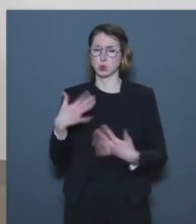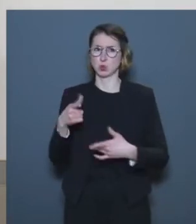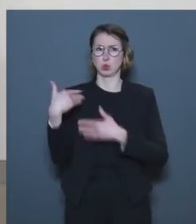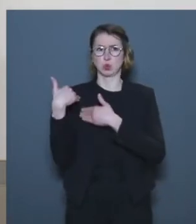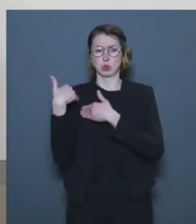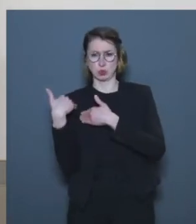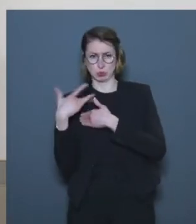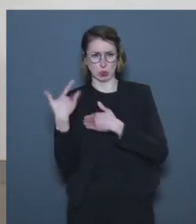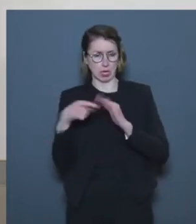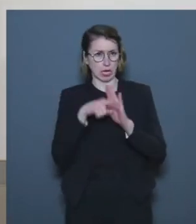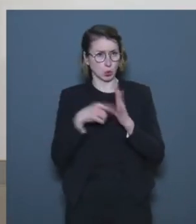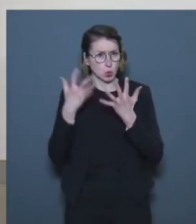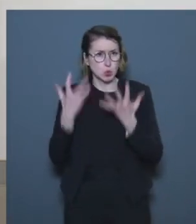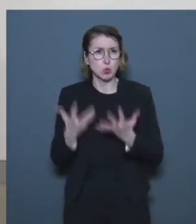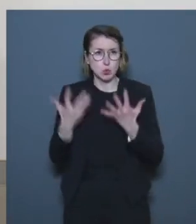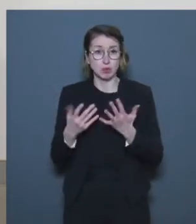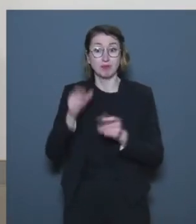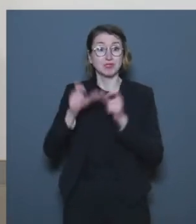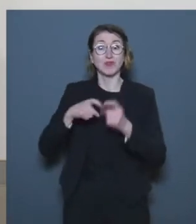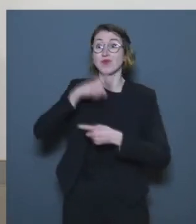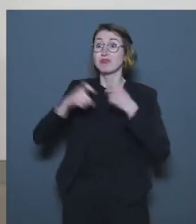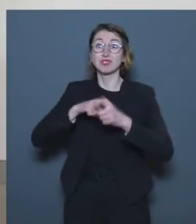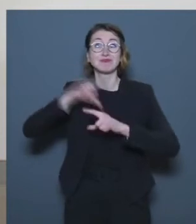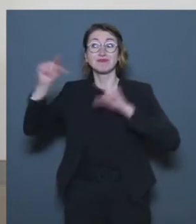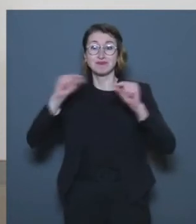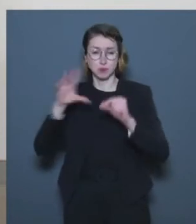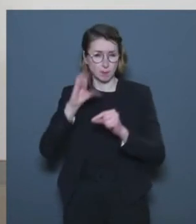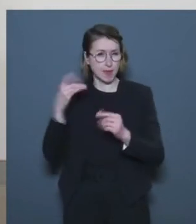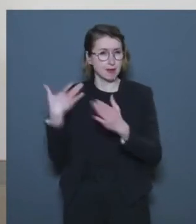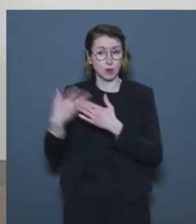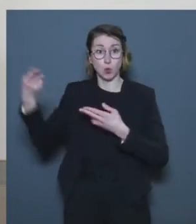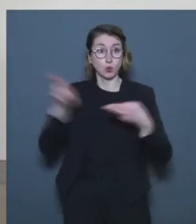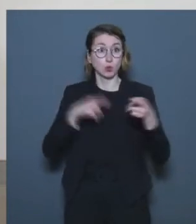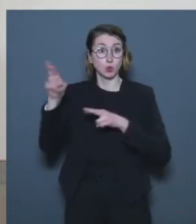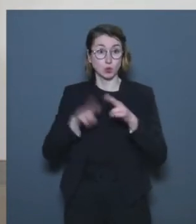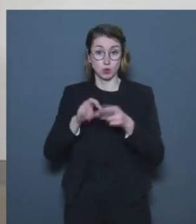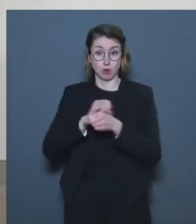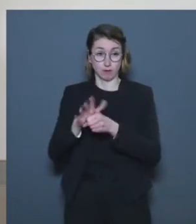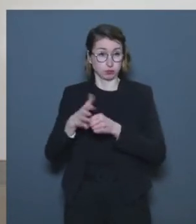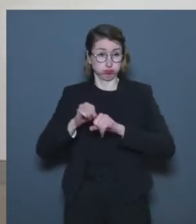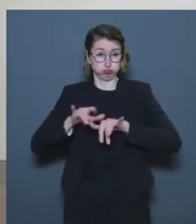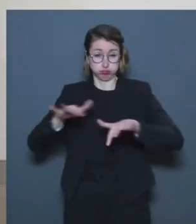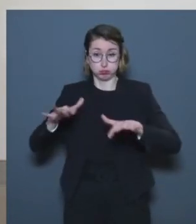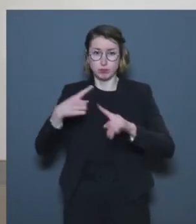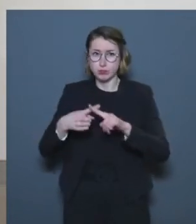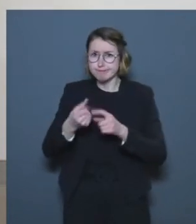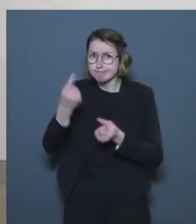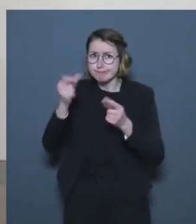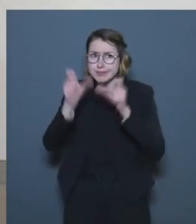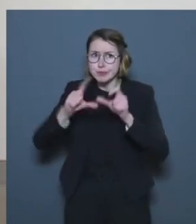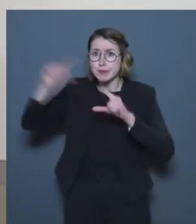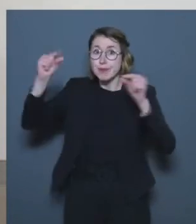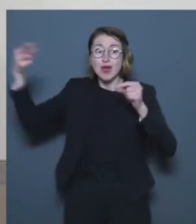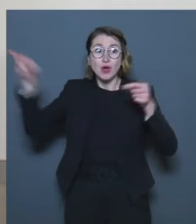le virus voyage avec eux. Et nous avons vu dans les échantillons de tests que des gens qui ont voyagé, il y a beaucoup